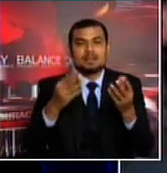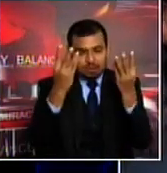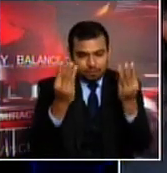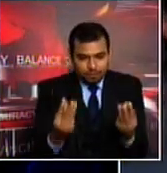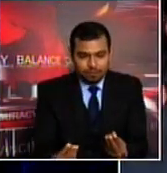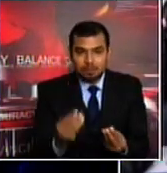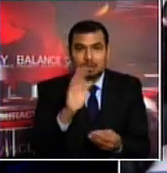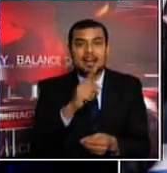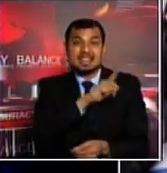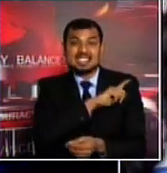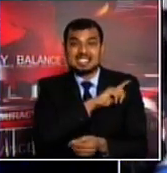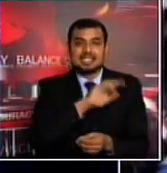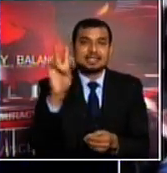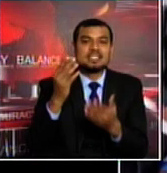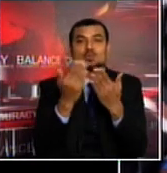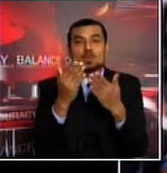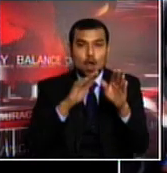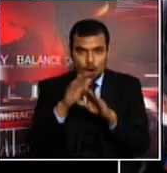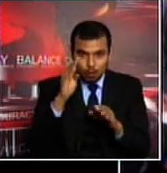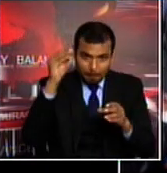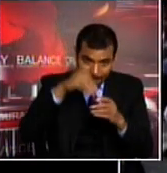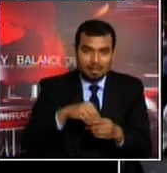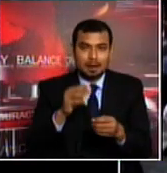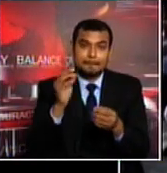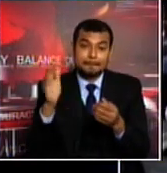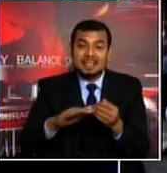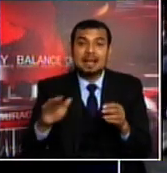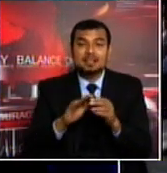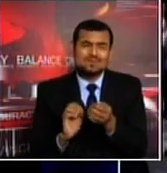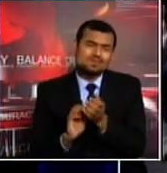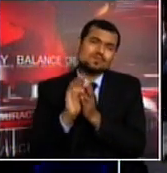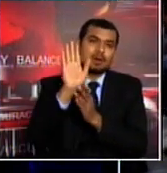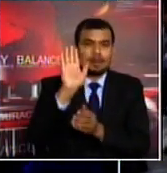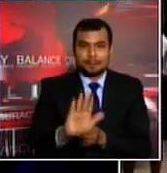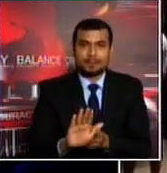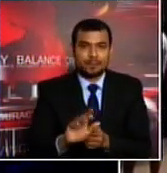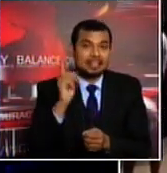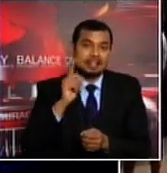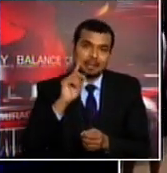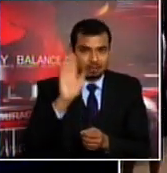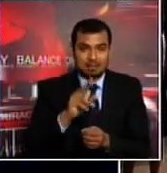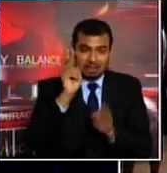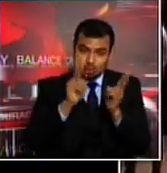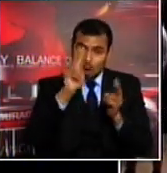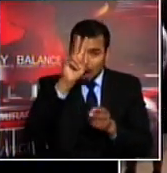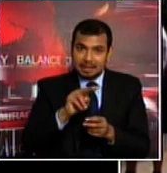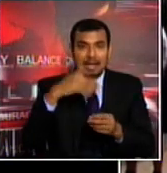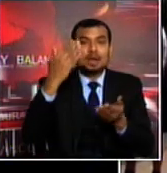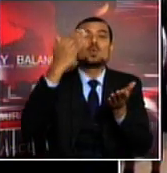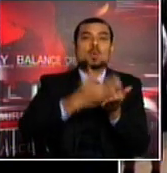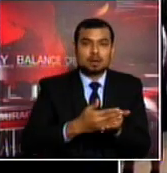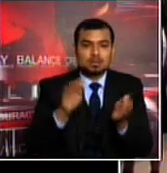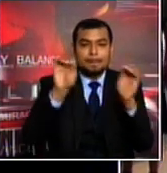भने निजी शैक्षिक संस्थामा विद्यार्थीको चाप दिन प्रतिदिन बढिरहेको छ। त्यसैले यस्तो अवस्थालाई रोक्न